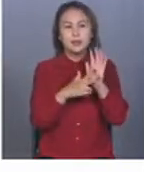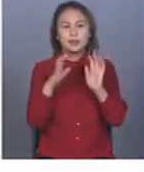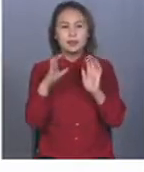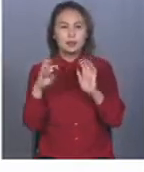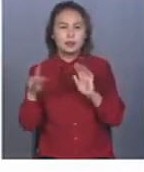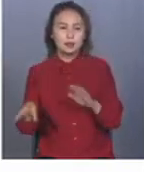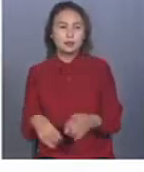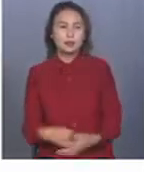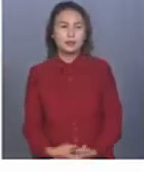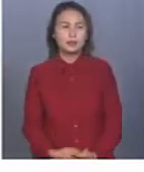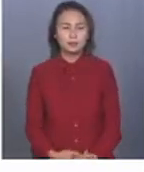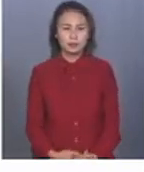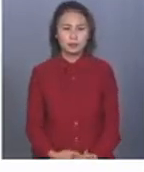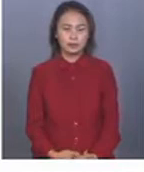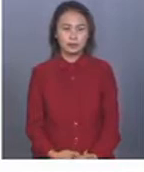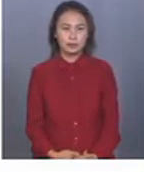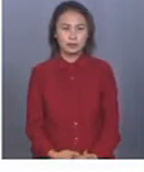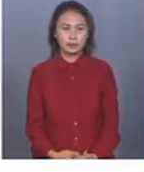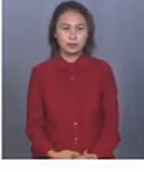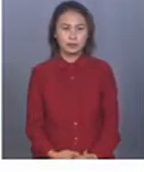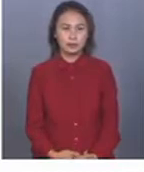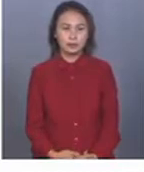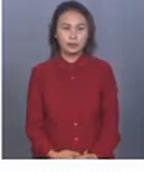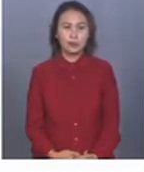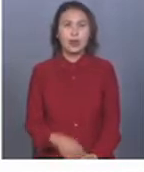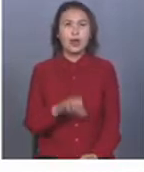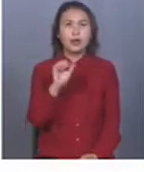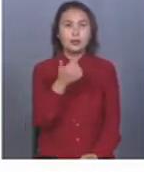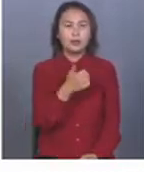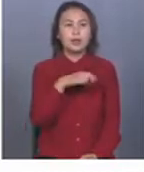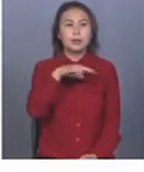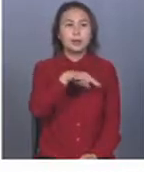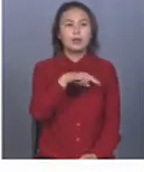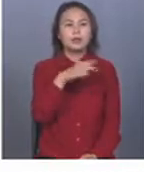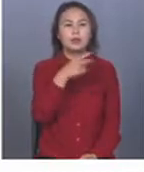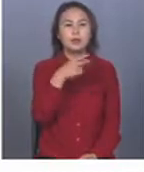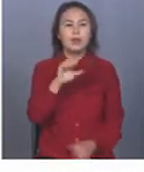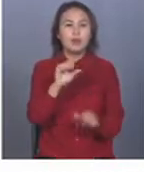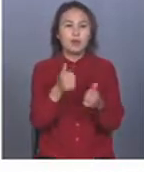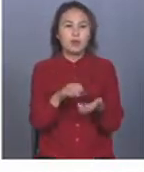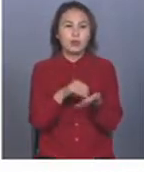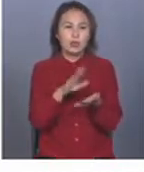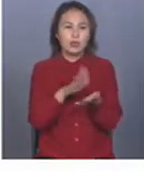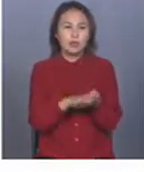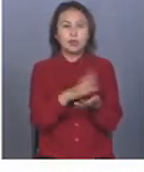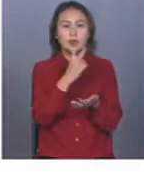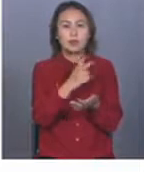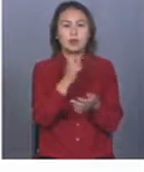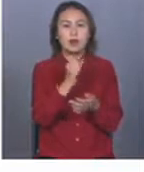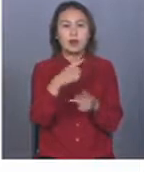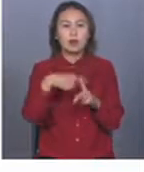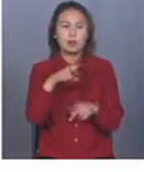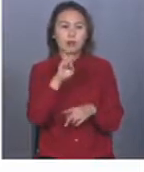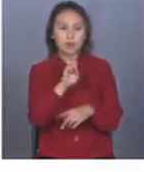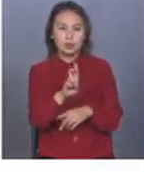тік төртбұрыштың периметрін табайық. Алдымен периметрдің формуласын жазып, p тең болады екі еселенген a